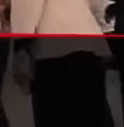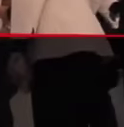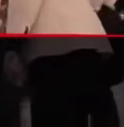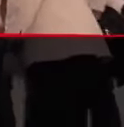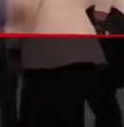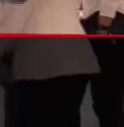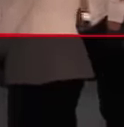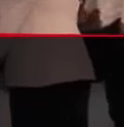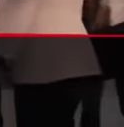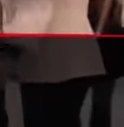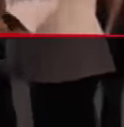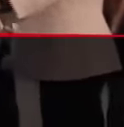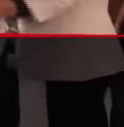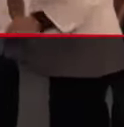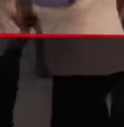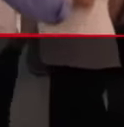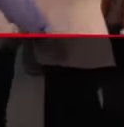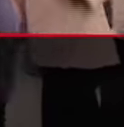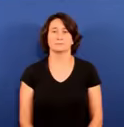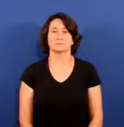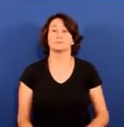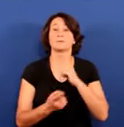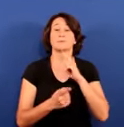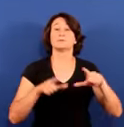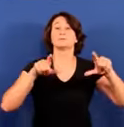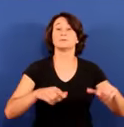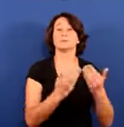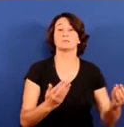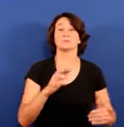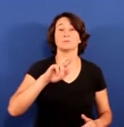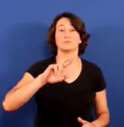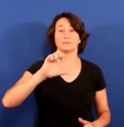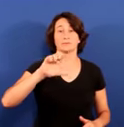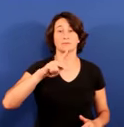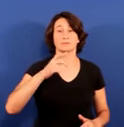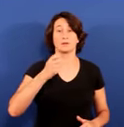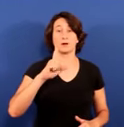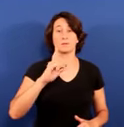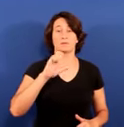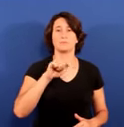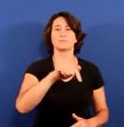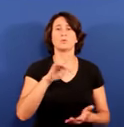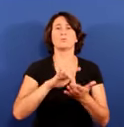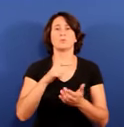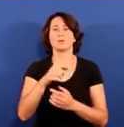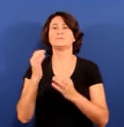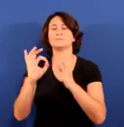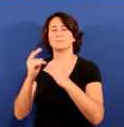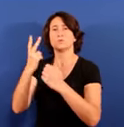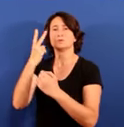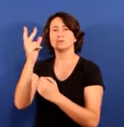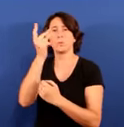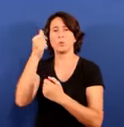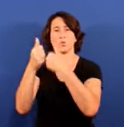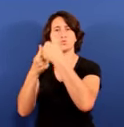Rekalde Hortzadar komiki lehiaketaren bigarren edizioaren erakusketa aurkeztu da Rekaldaretoan. Bigarren aldi honetako lanik aipagarrienak agertzen dira